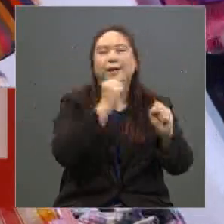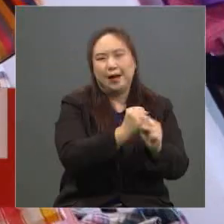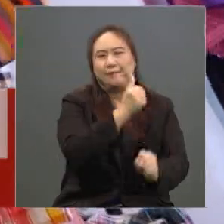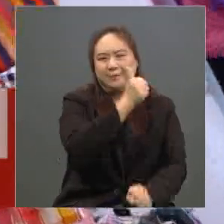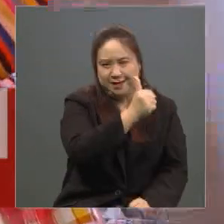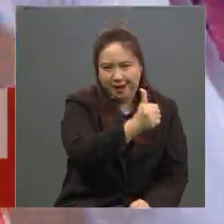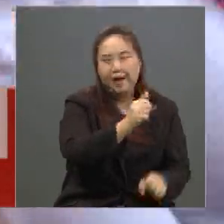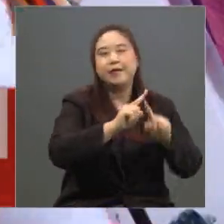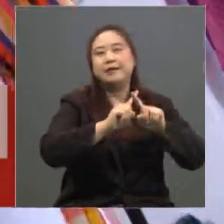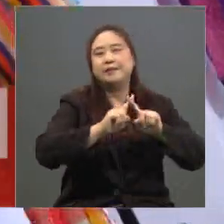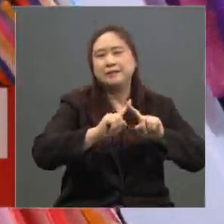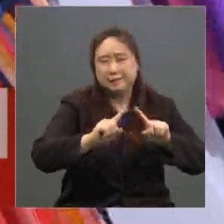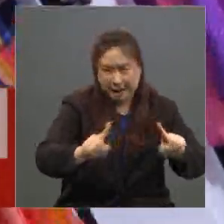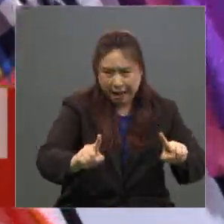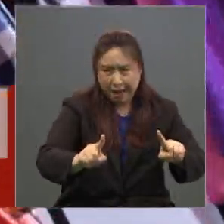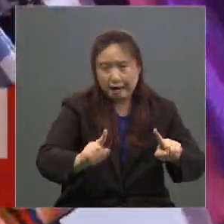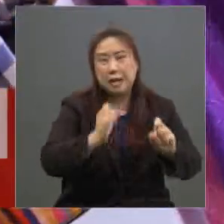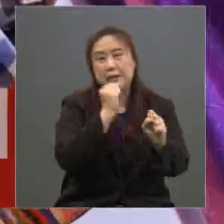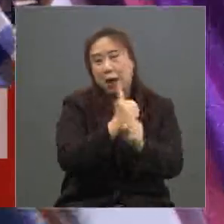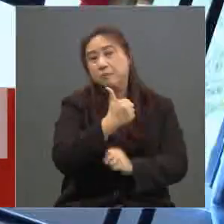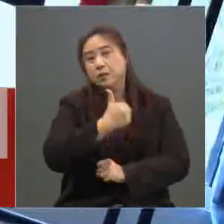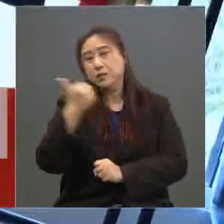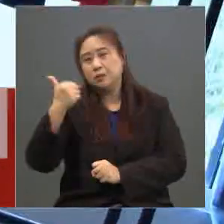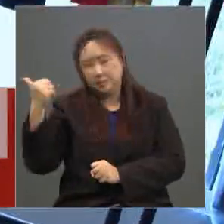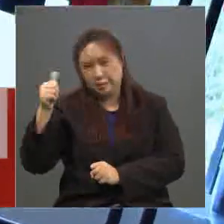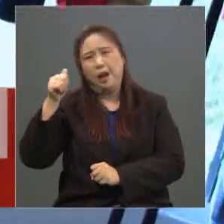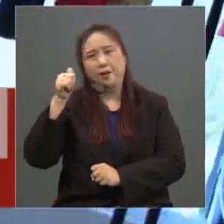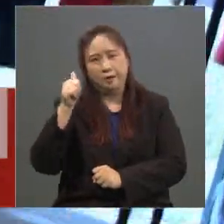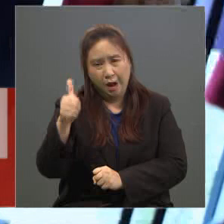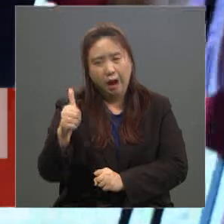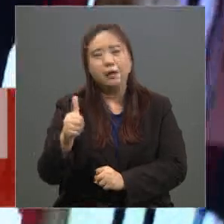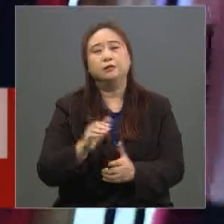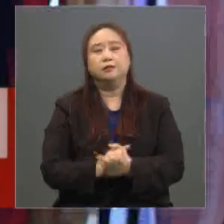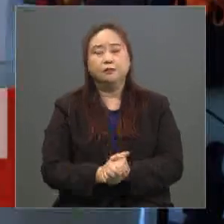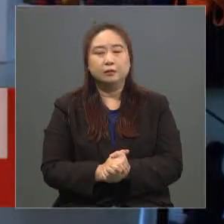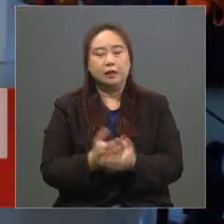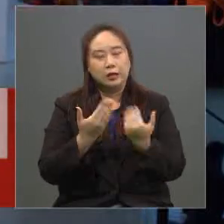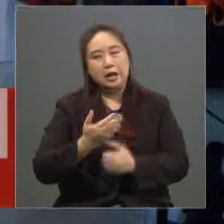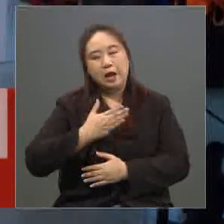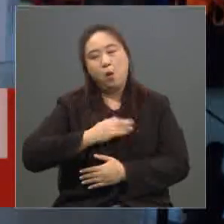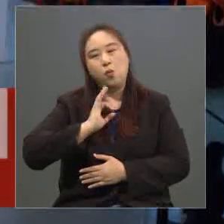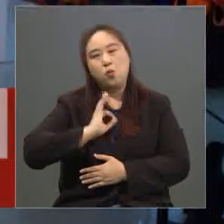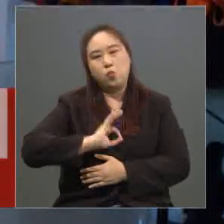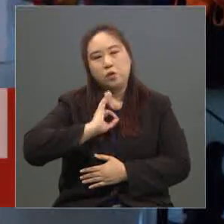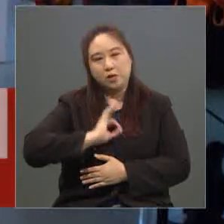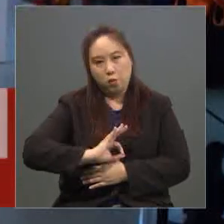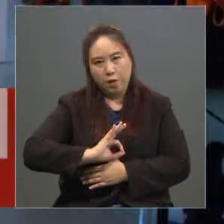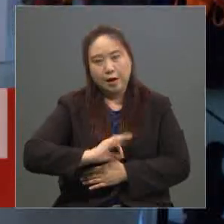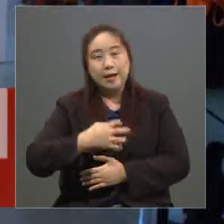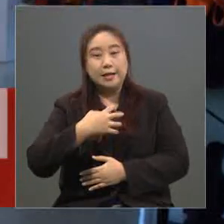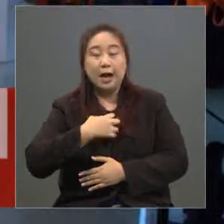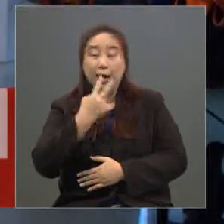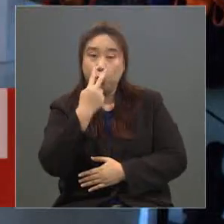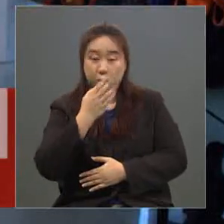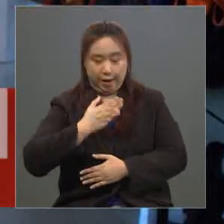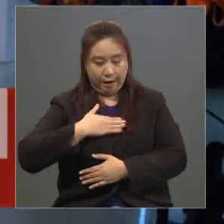ๆมันมีอะไรหลายๆอย่างที่สามารถที่จะทำต่อยอดไปได้มากขึ้นแต่เรารู้สึกว่าเราอยากเป็นไพโอเนียร์ในเรื่องของดูสิฉันทำ